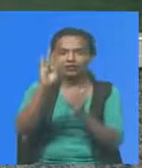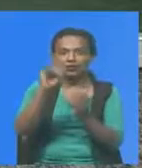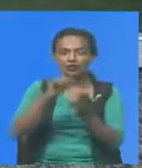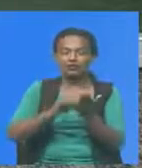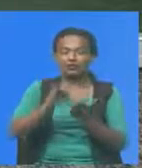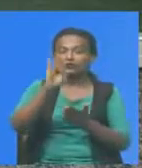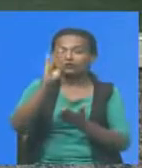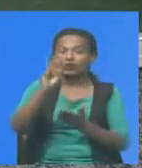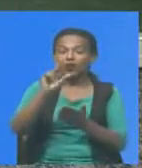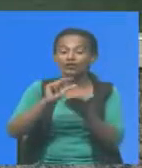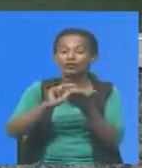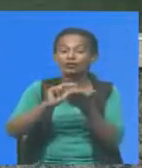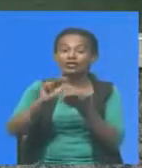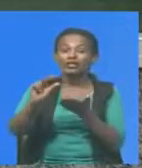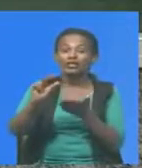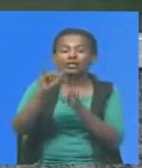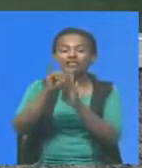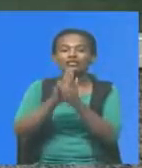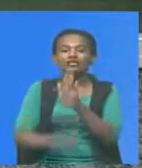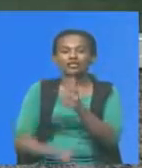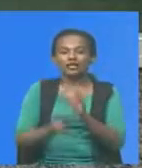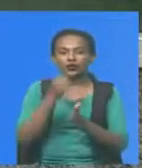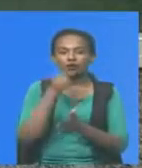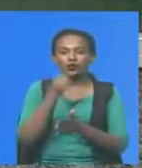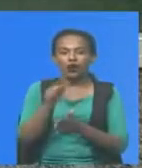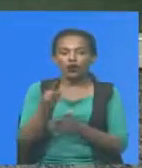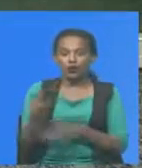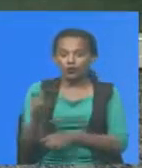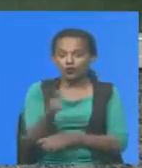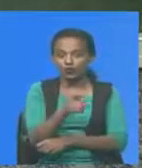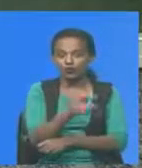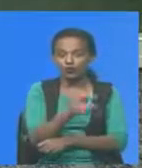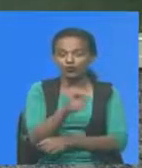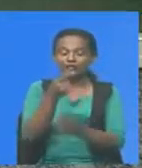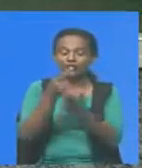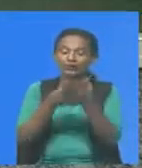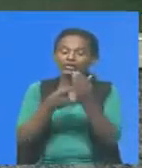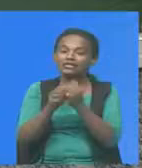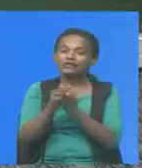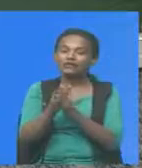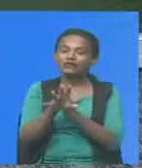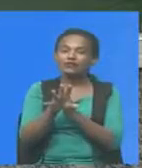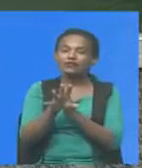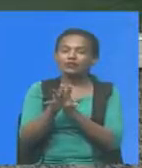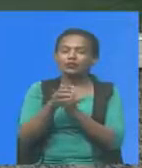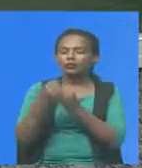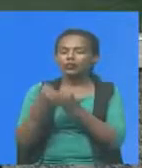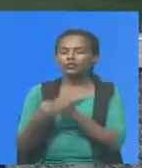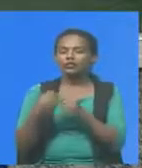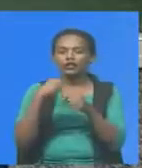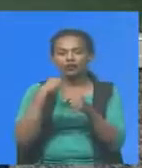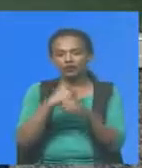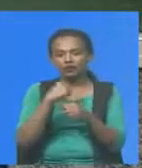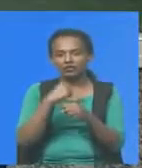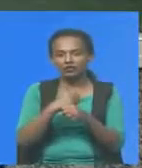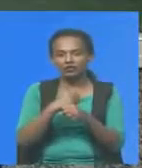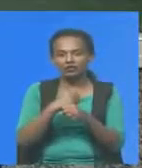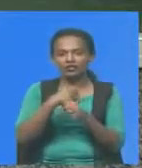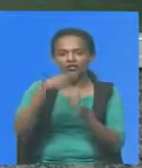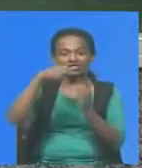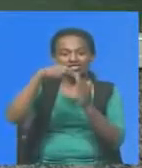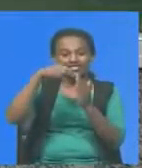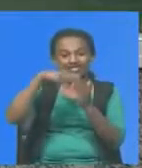7.7 ቢሊዮን ዝቅ ብሏል። በመሆኑም በዚህ ዘርፍ በርትተን በመስራት ስር ነቀል